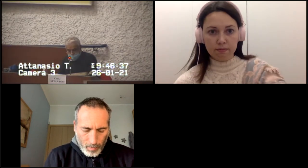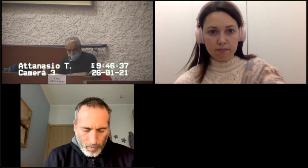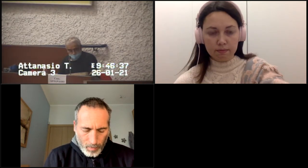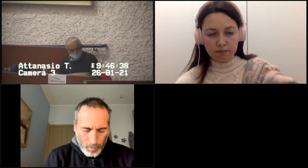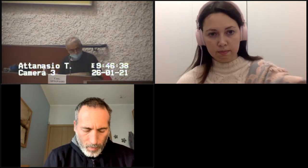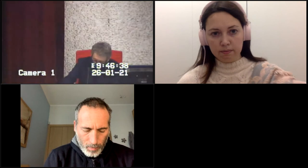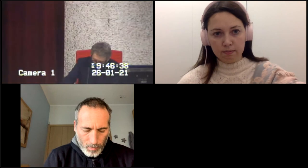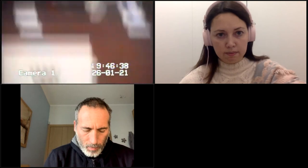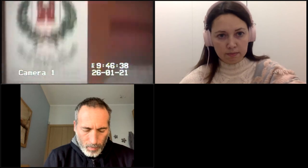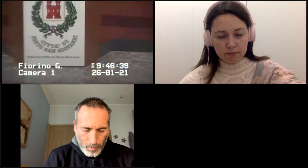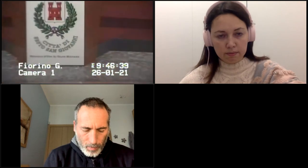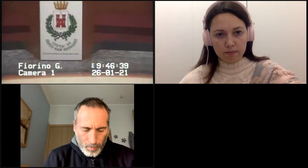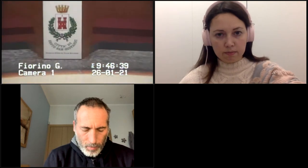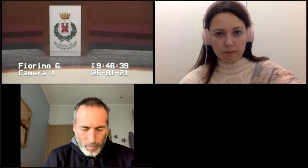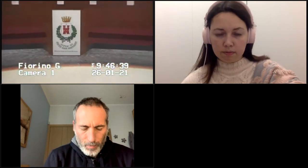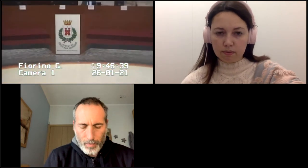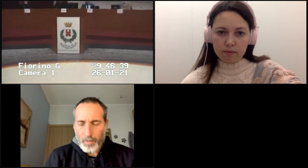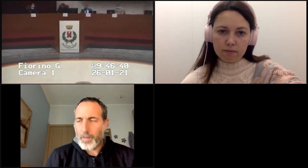favorevole.